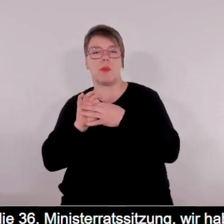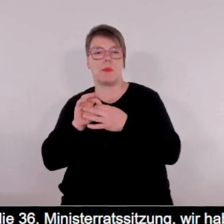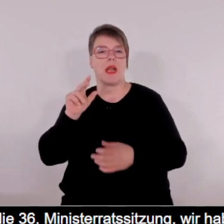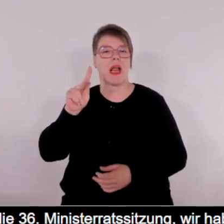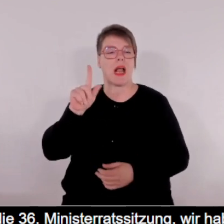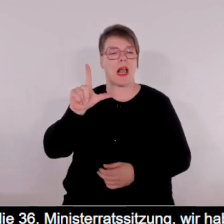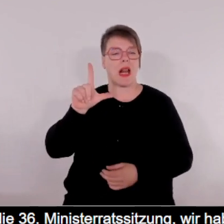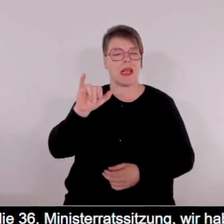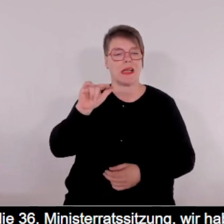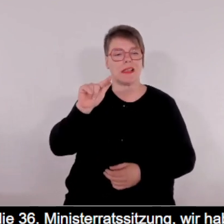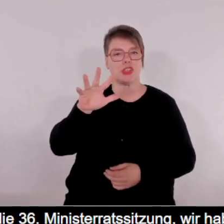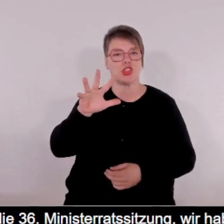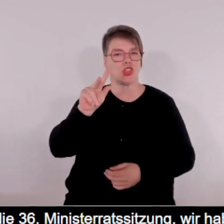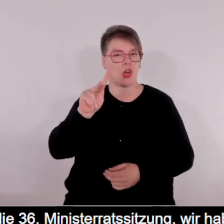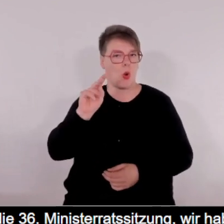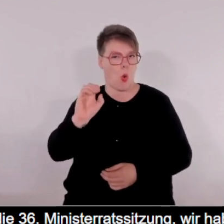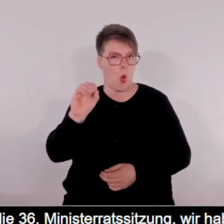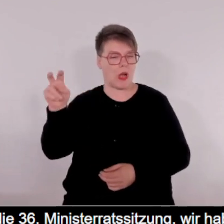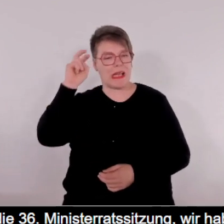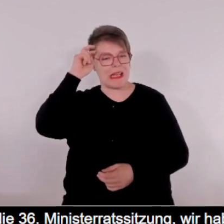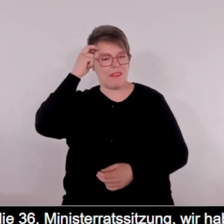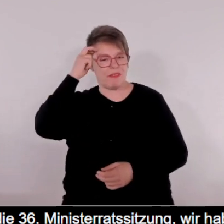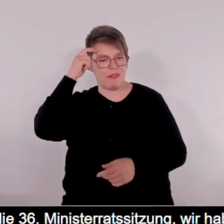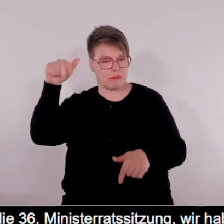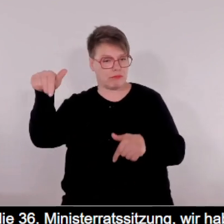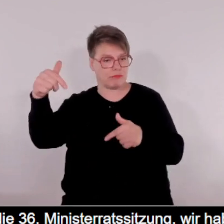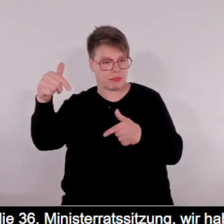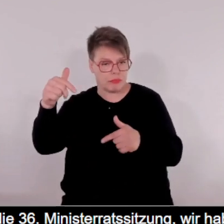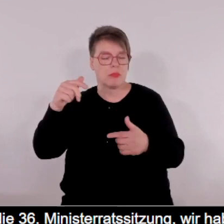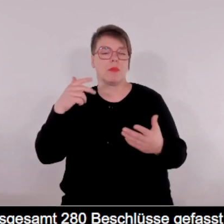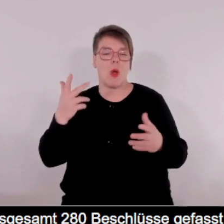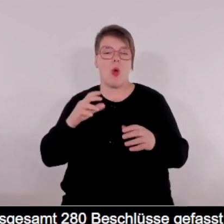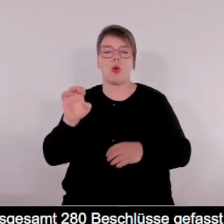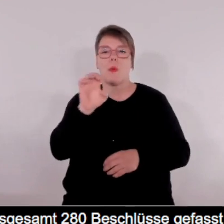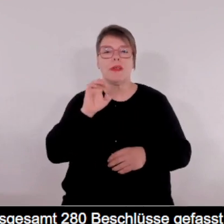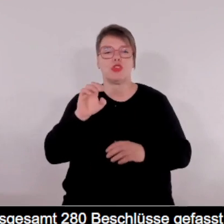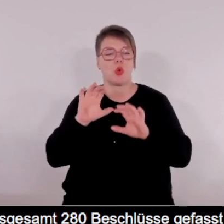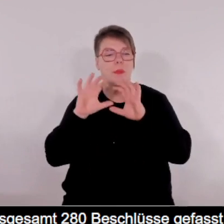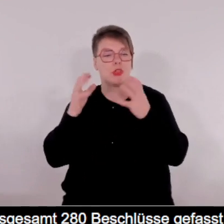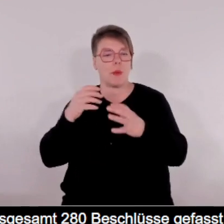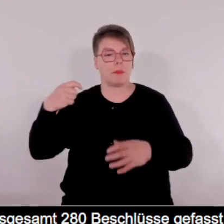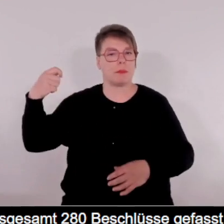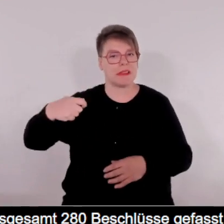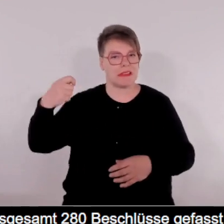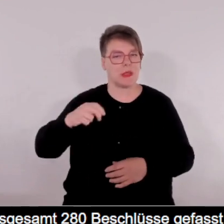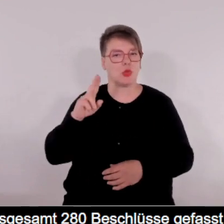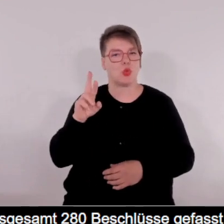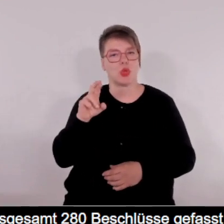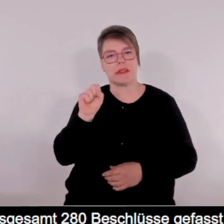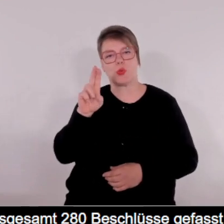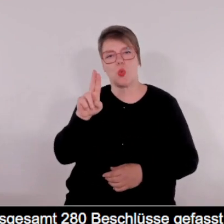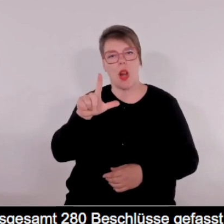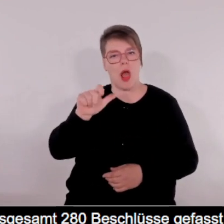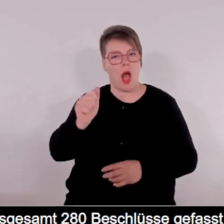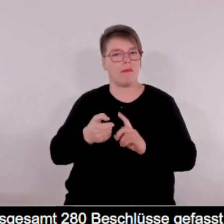Wir haben uns aber auch zu Fragen der Gesellschaft und Ethik ausgetauscht, mit dem Ethikrat, beziehungsweise mit der Vorsitzenden